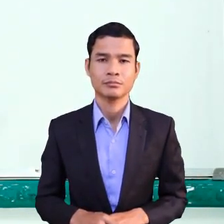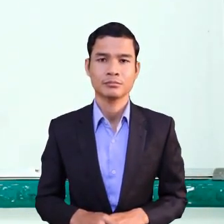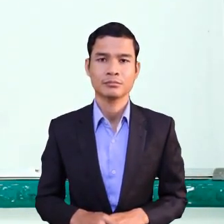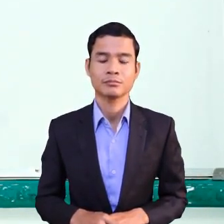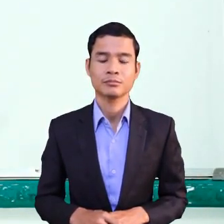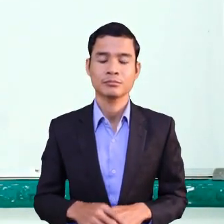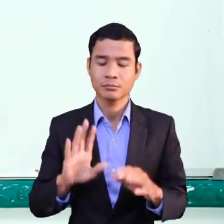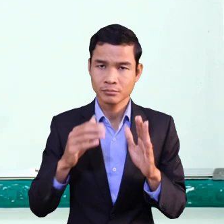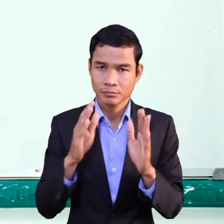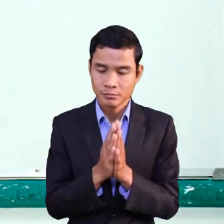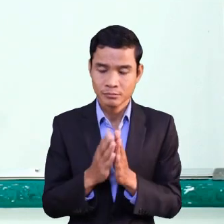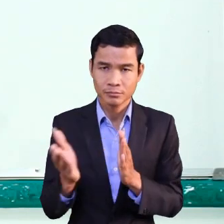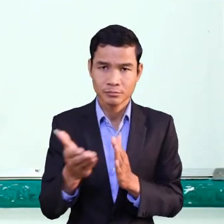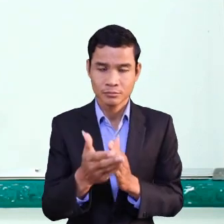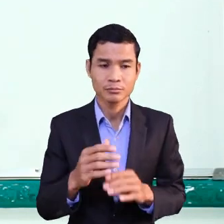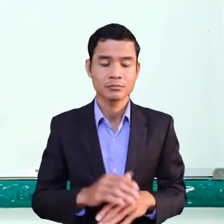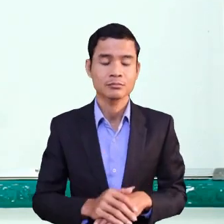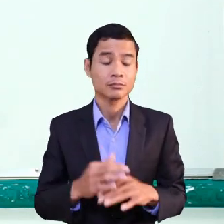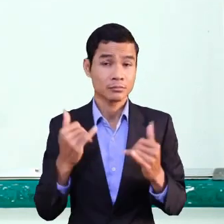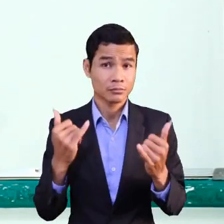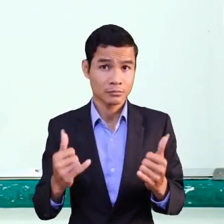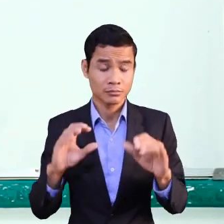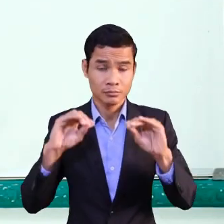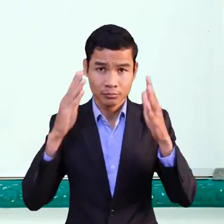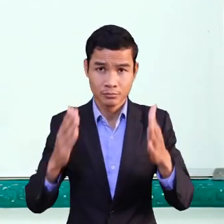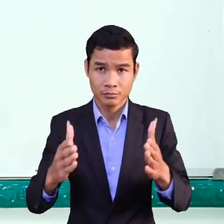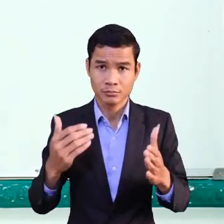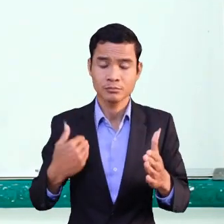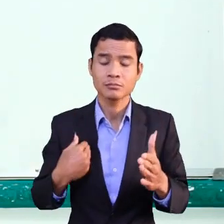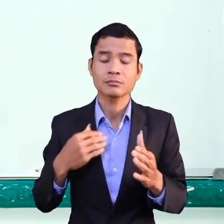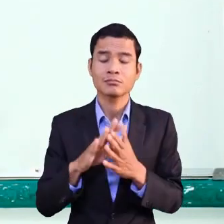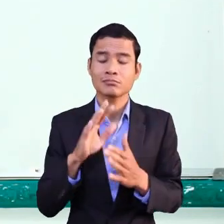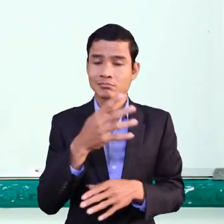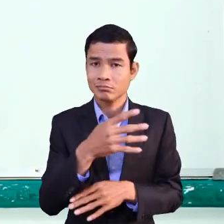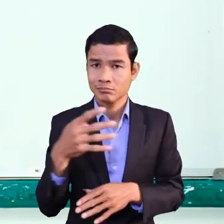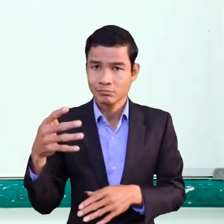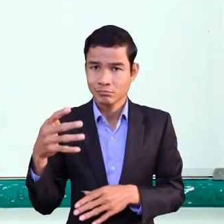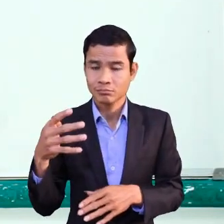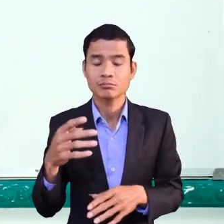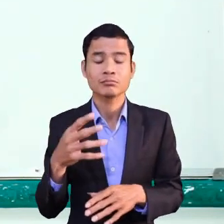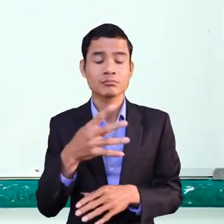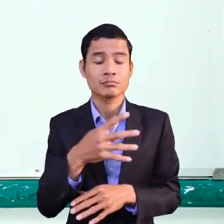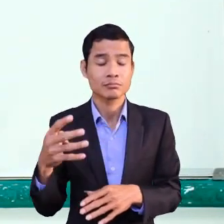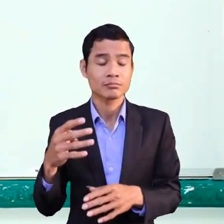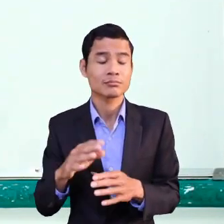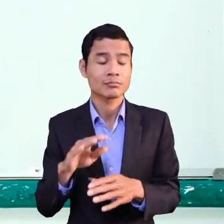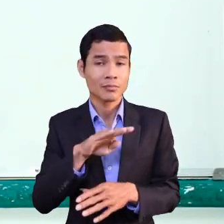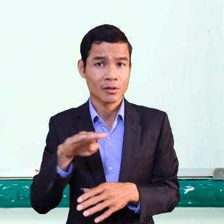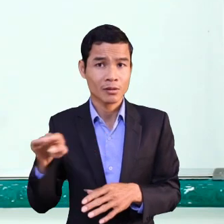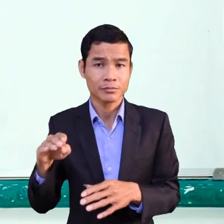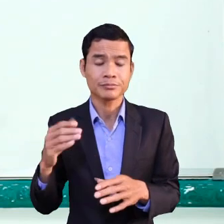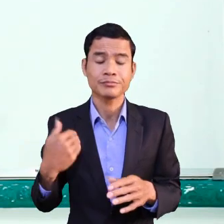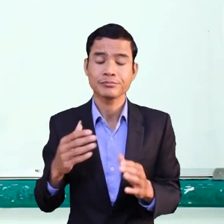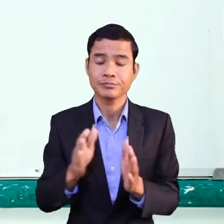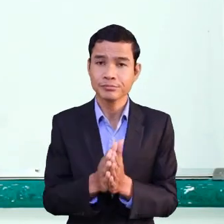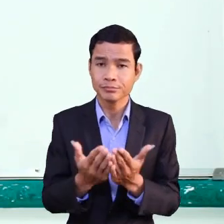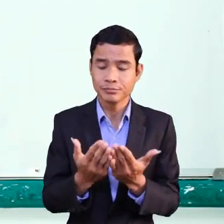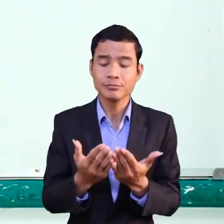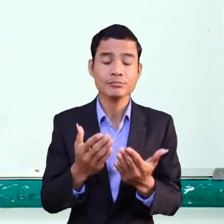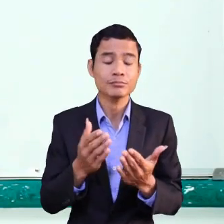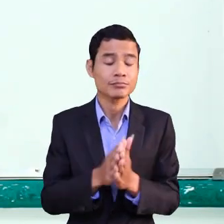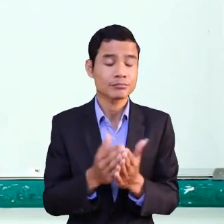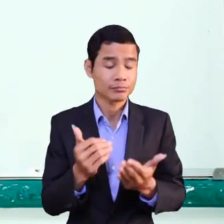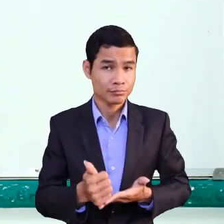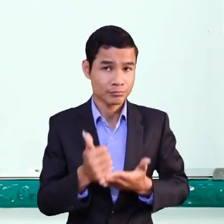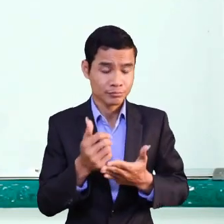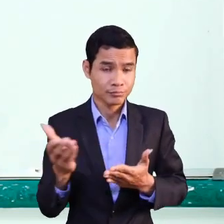ចាអរគុណកូនចាអញ្ចឹងគឺអ្នកគ្រូមានតារាងចាតារាងជួដេកដែលនៅក្នុងសិភៅរបស់កូនគឺដូចគ្នាដែលអ្នក